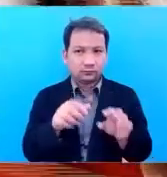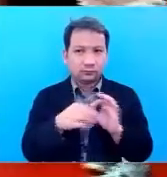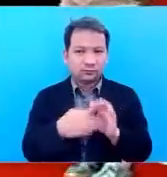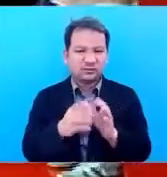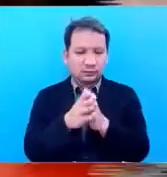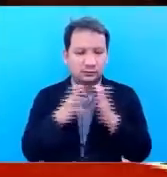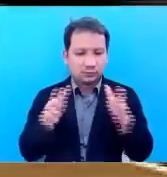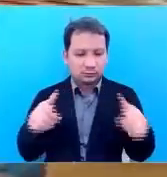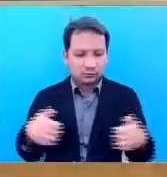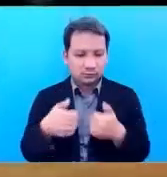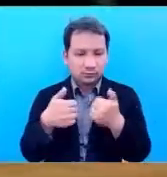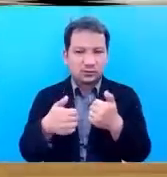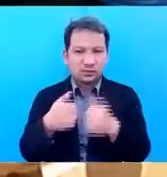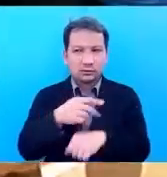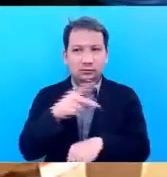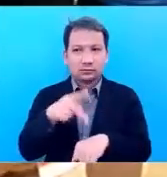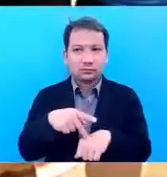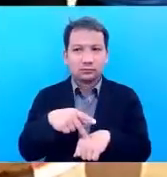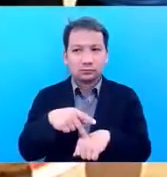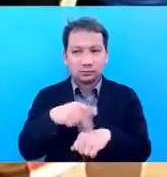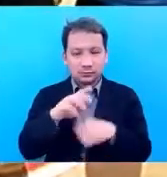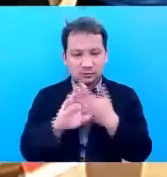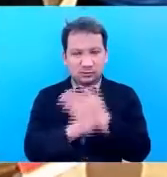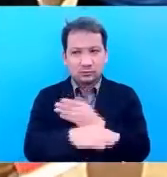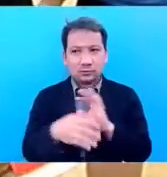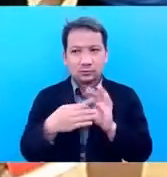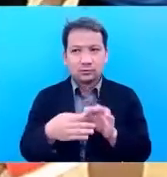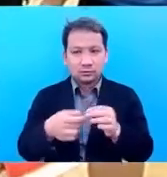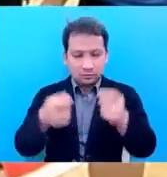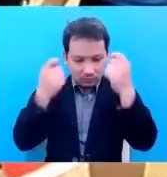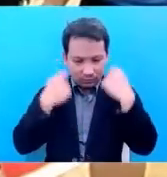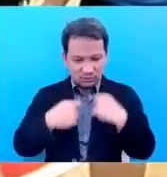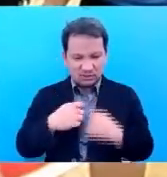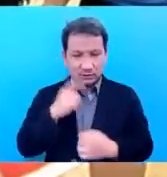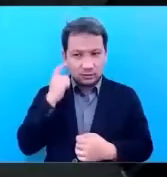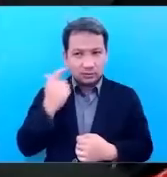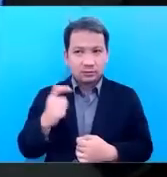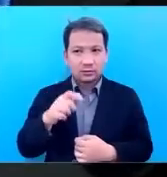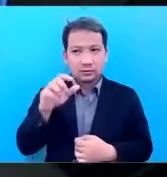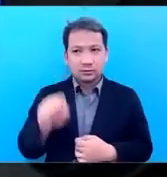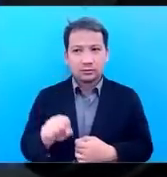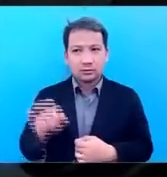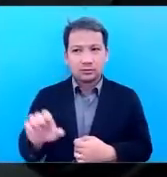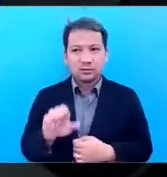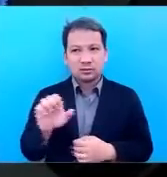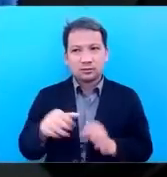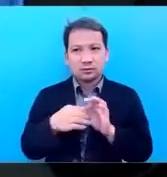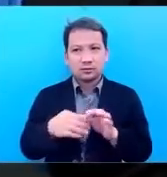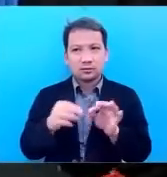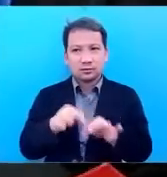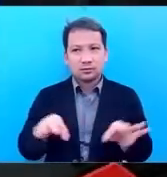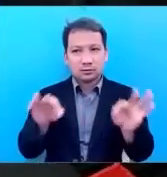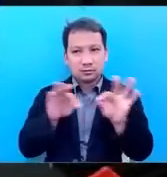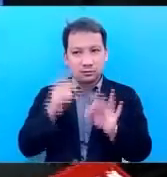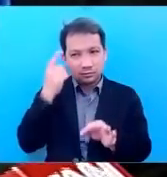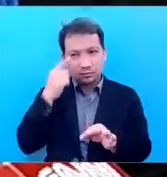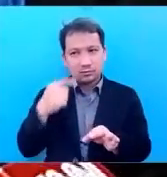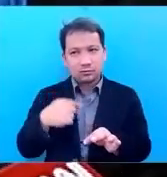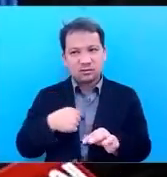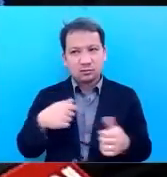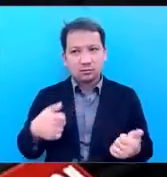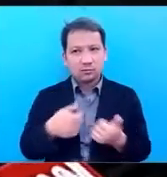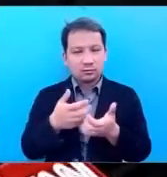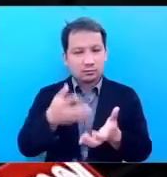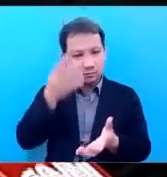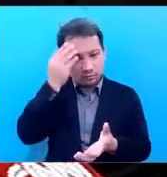hamon para sa Gilas ang maibalik ang ginto sa Southeast Asian Games. I think it was important for me just to learn.